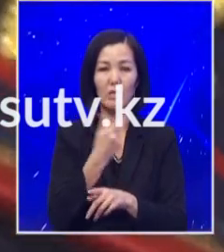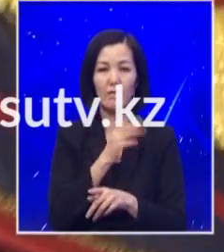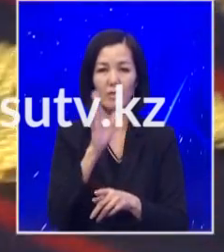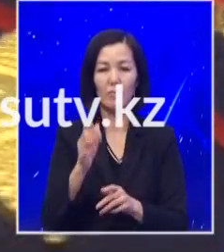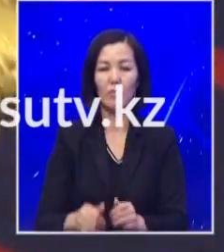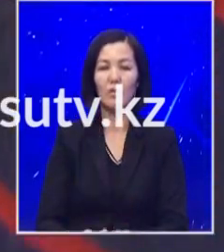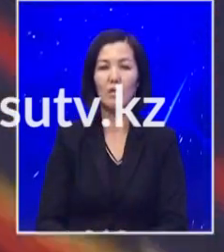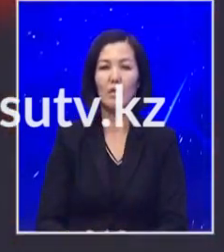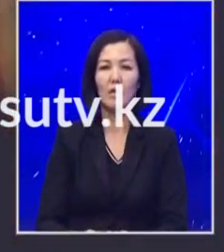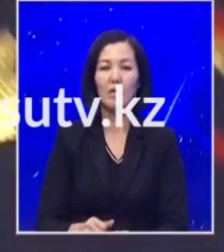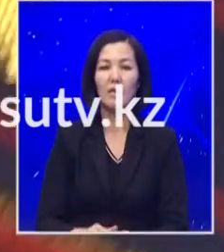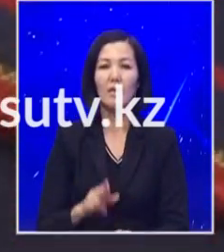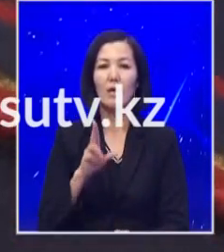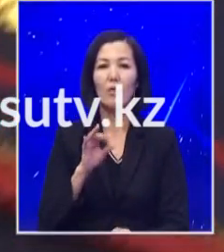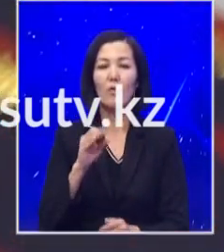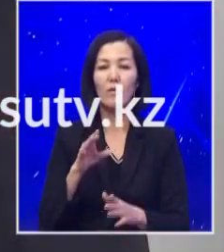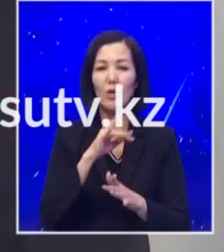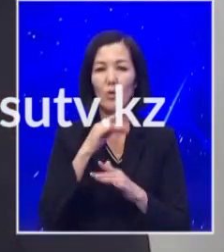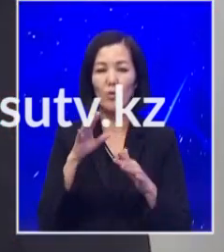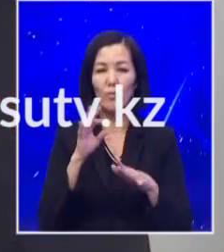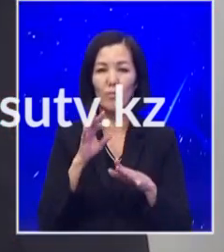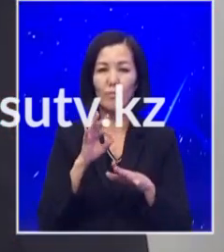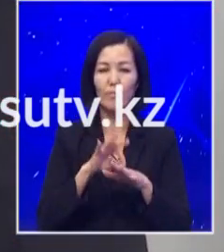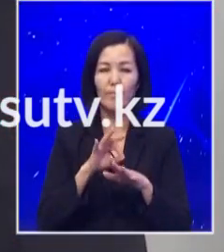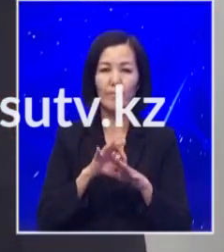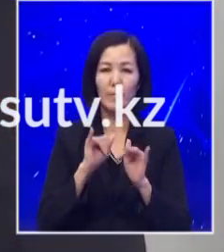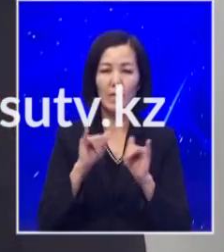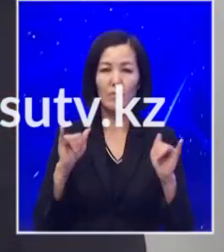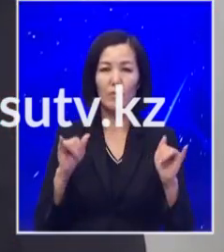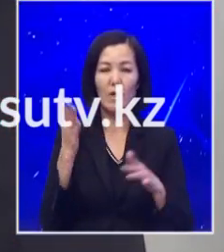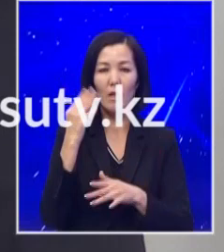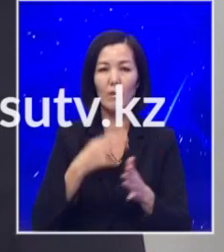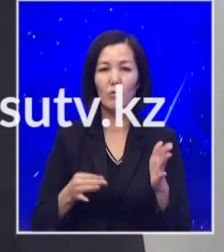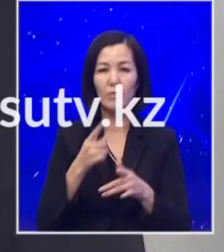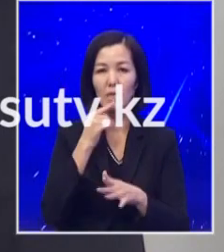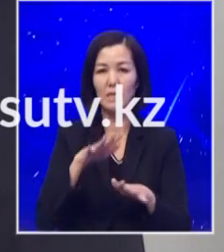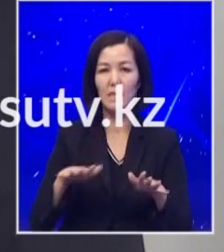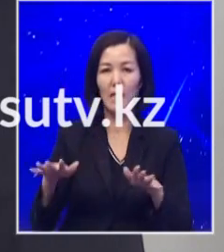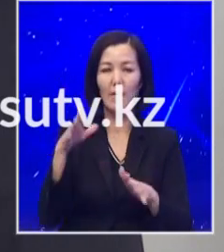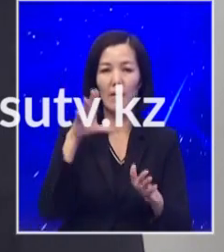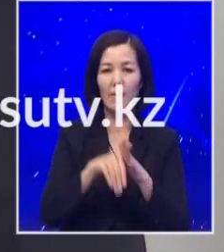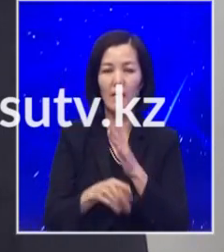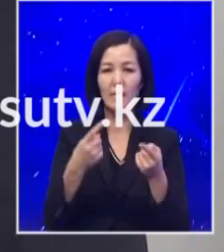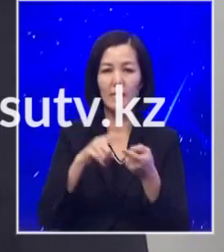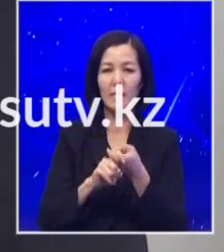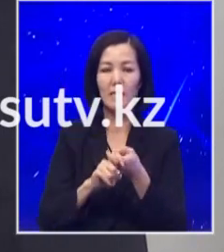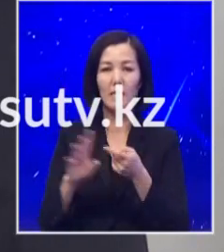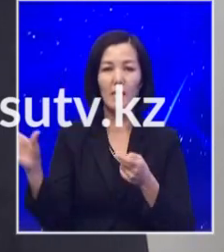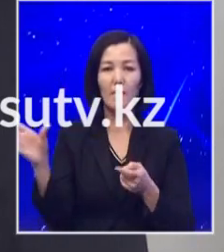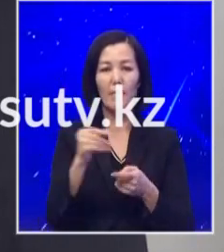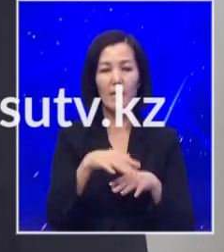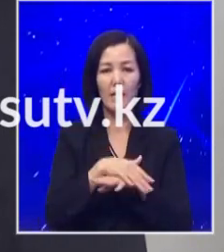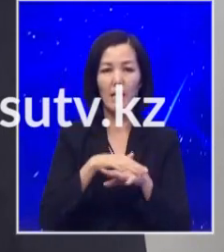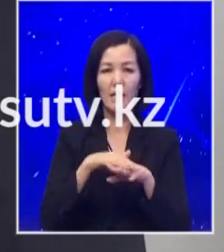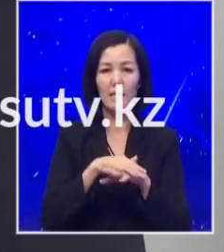Мына COVID-19-дың көптігіне байланысты, сонымен қатар Алматы облысы қызыл зонаға кіргеніне байланысты барлық